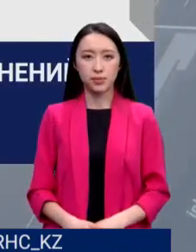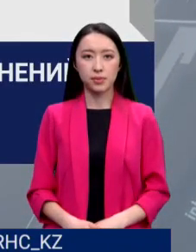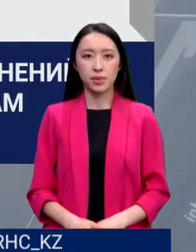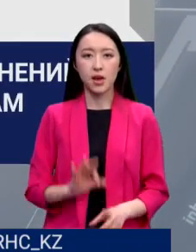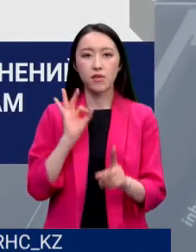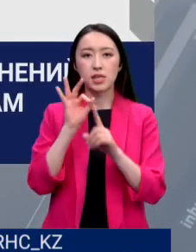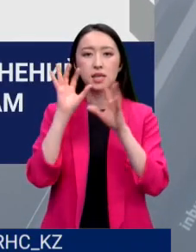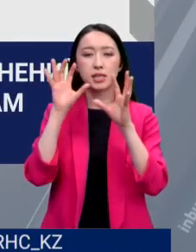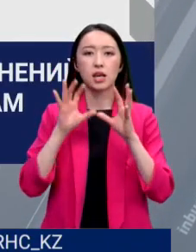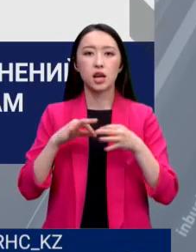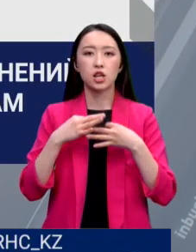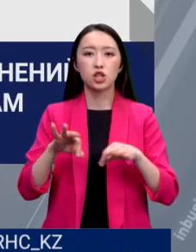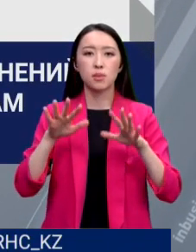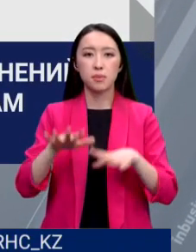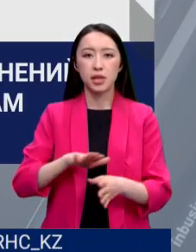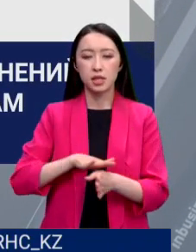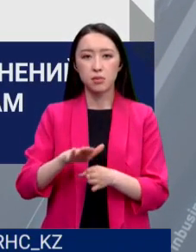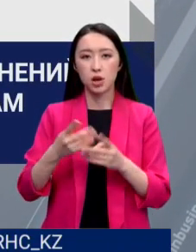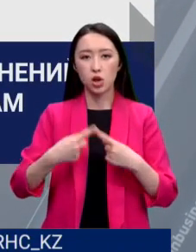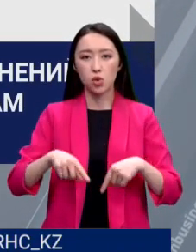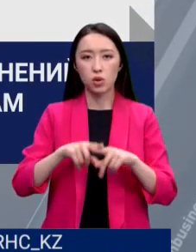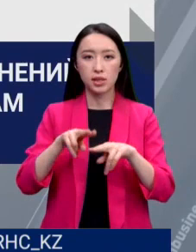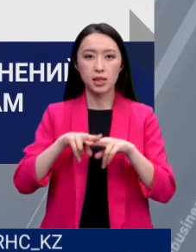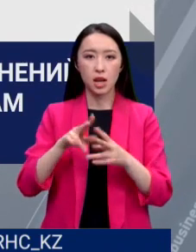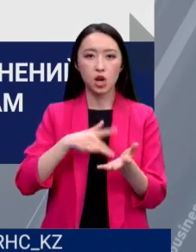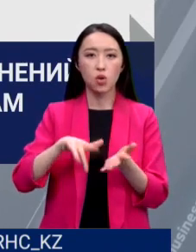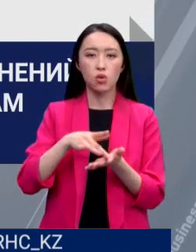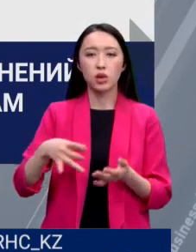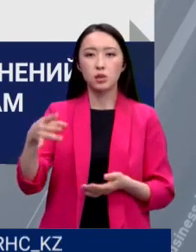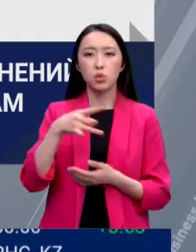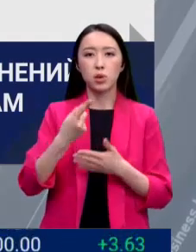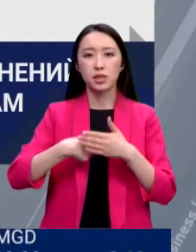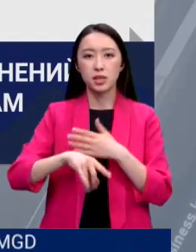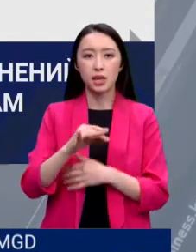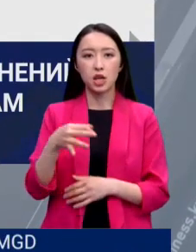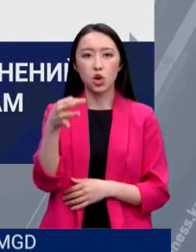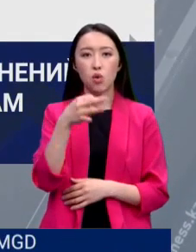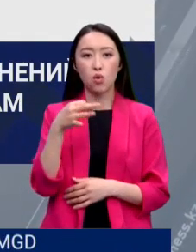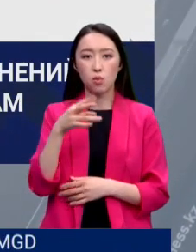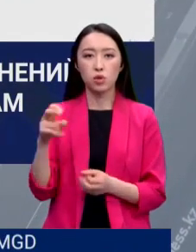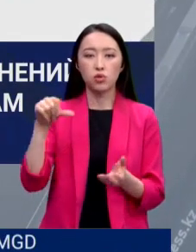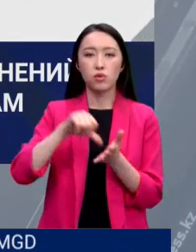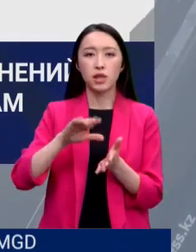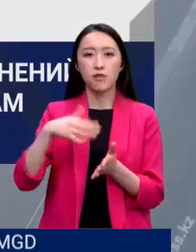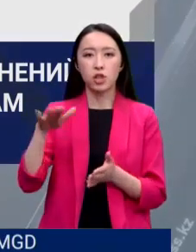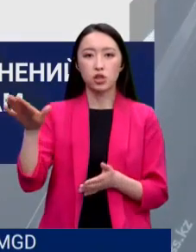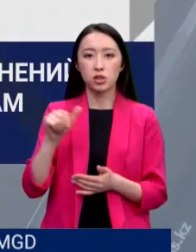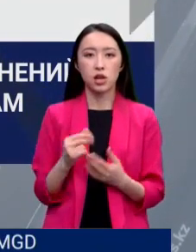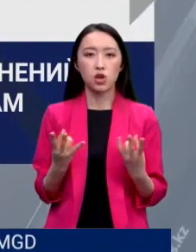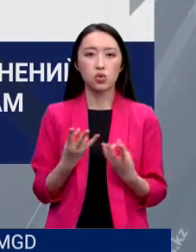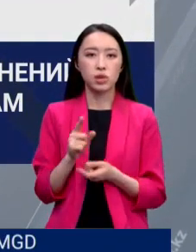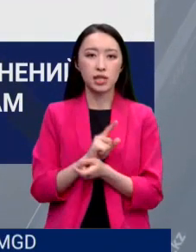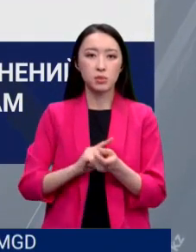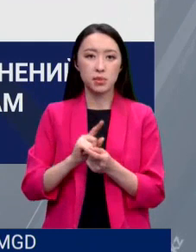целях законодательного разрешения местным исполнительным органам столицы, городам республиканского значения и областям привлекать внешние займы, необходимо